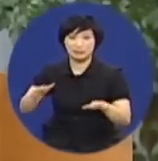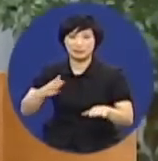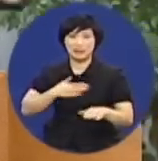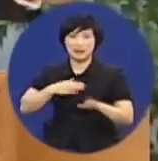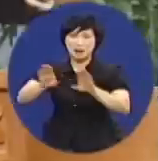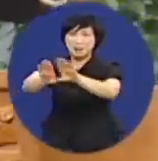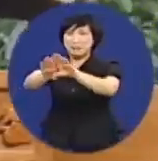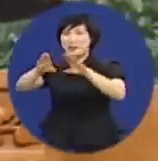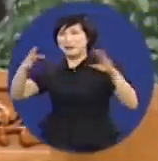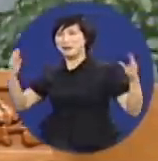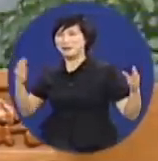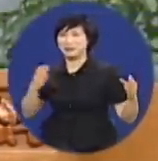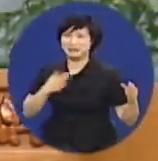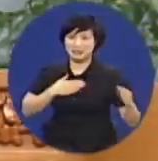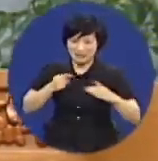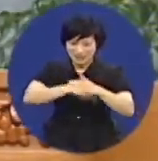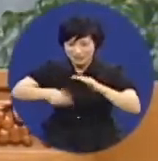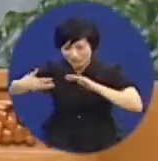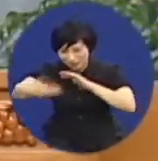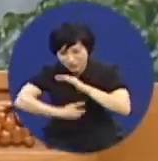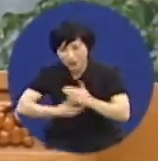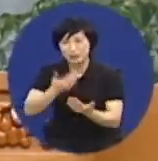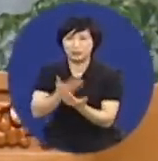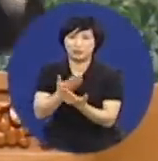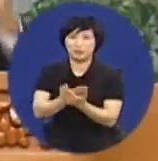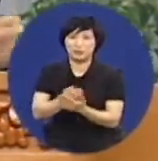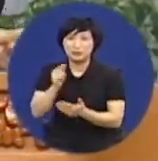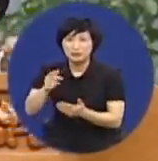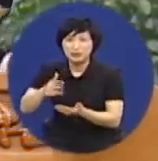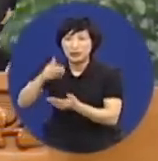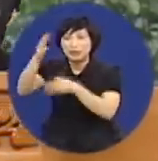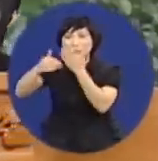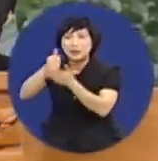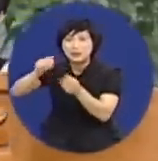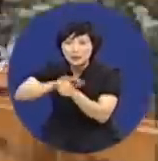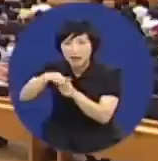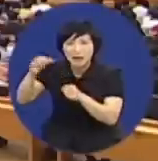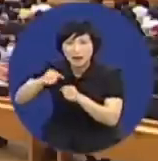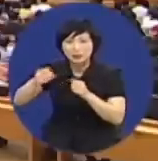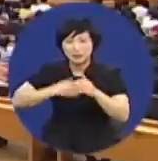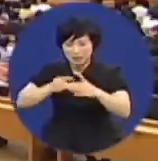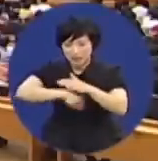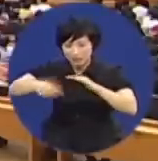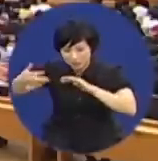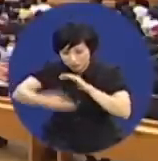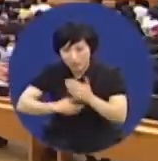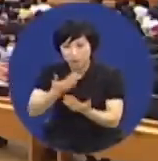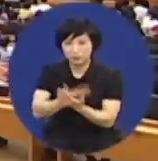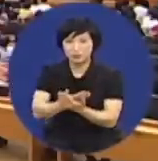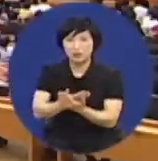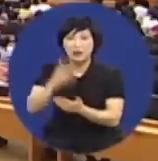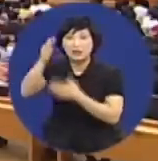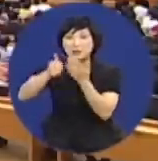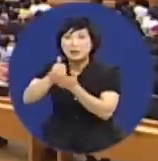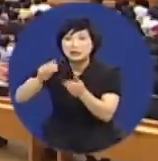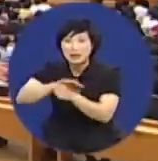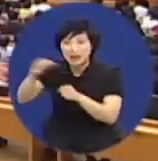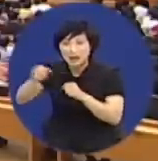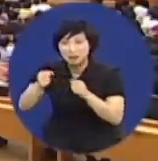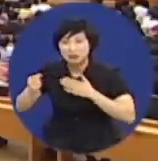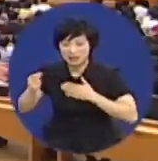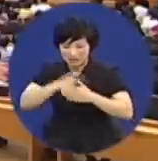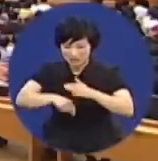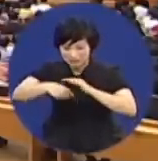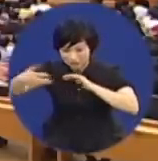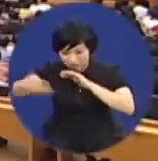。私が心を開きます。私の中に、私のうちにその愛を持ってきてください